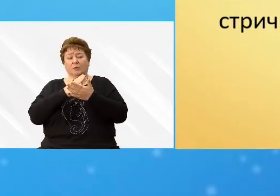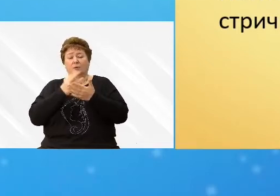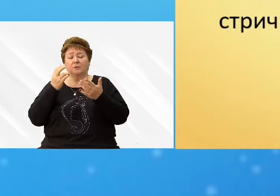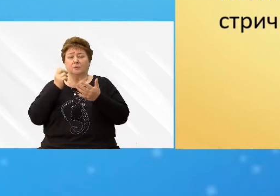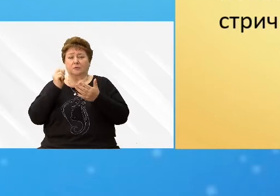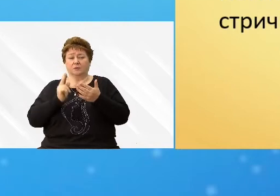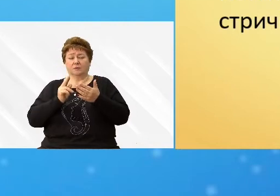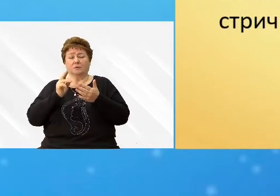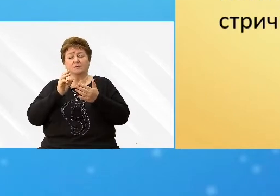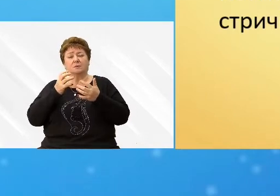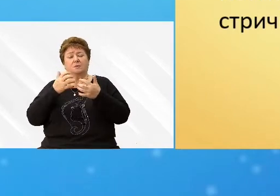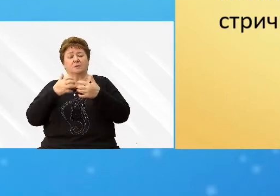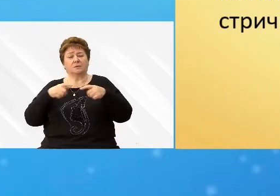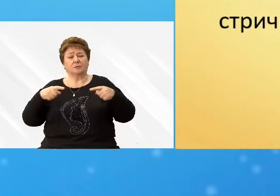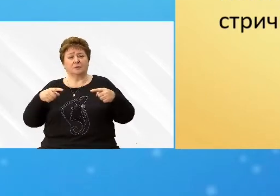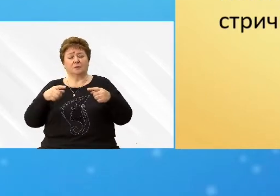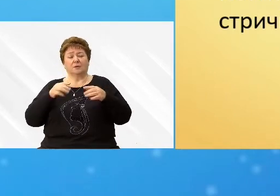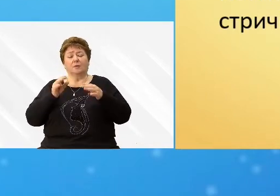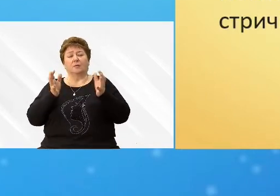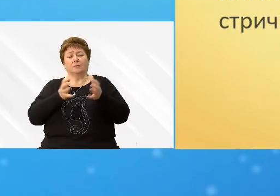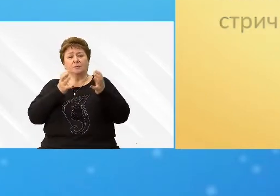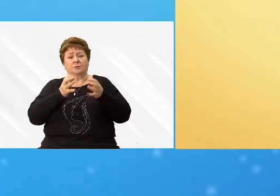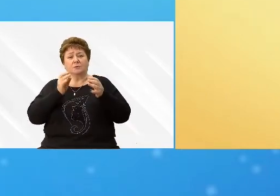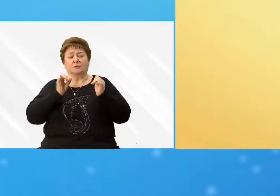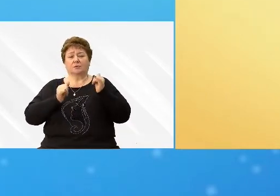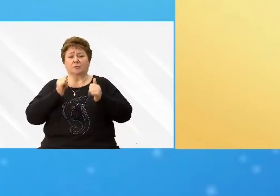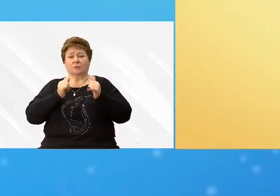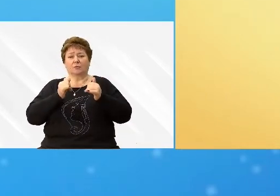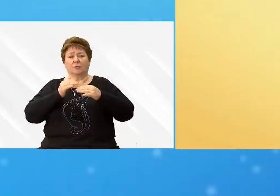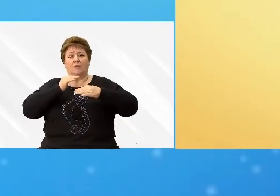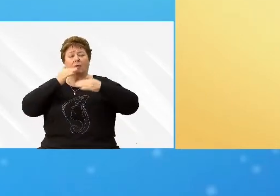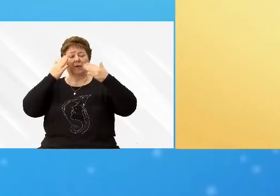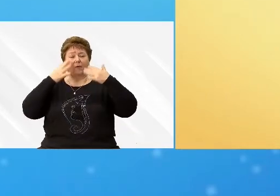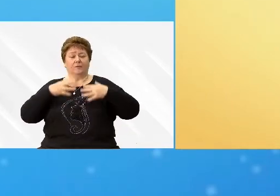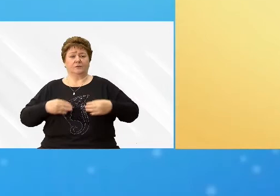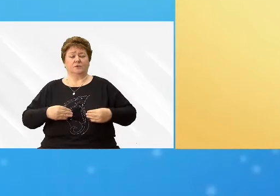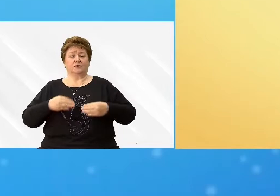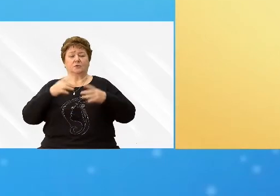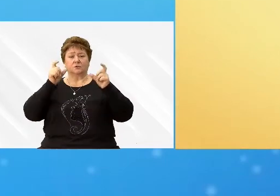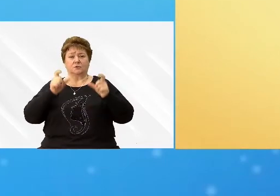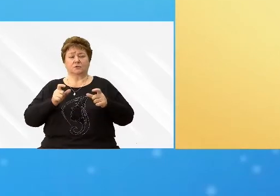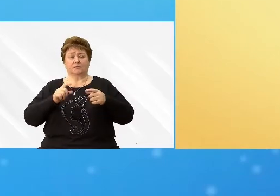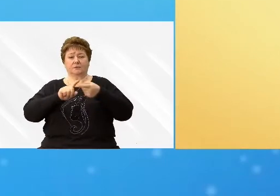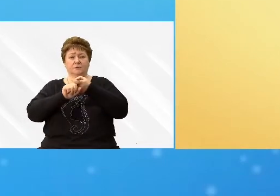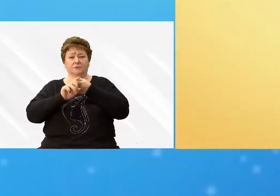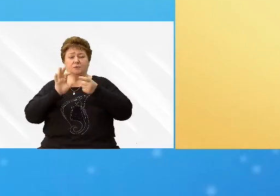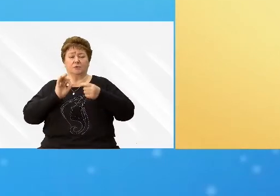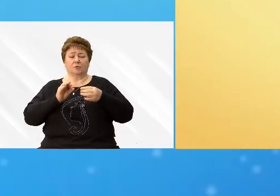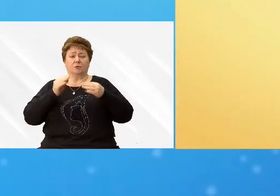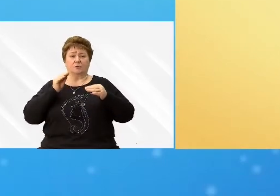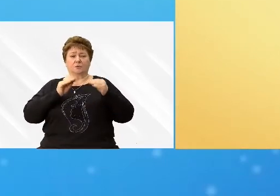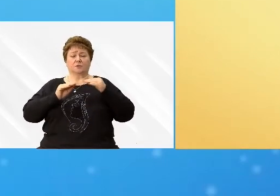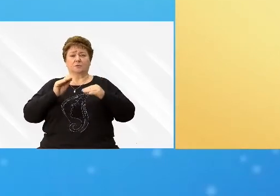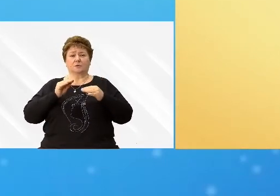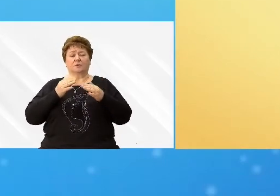по уходу за кожей ног внешность человека во многом зависит от состояния